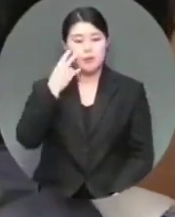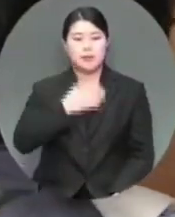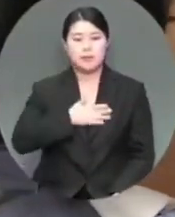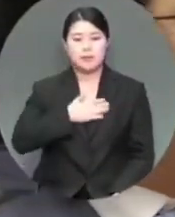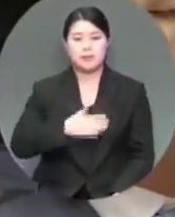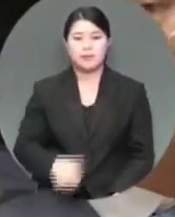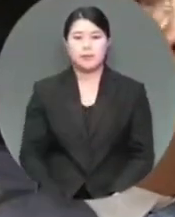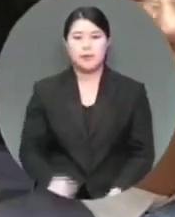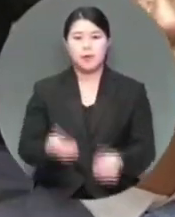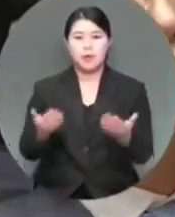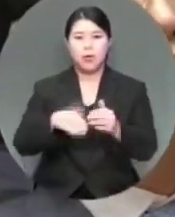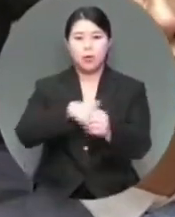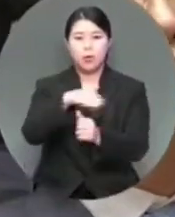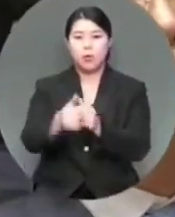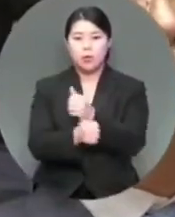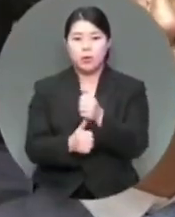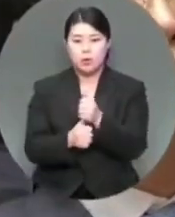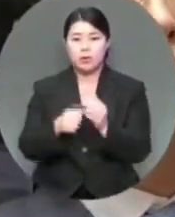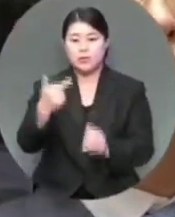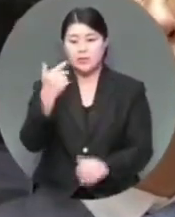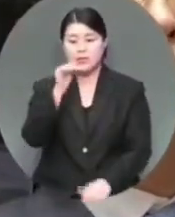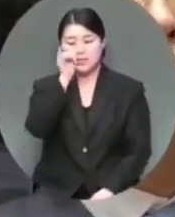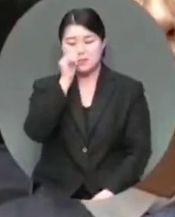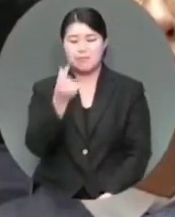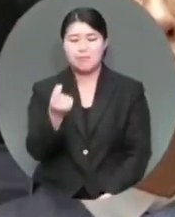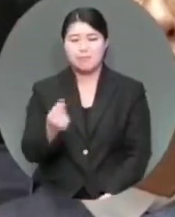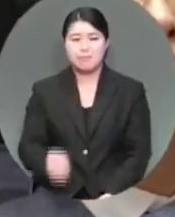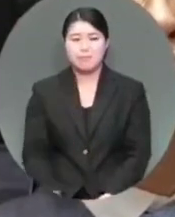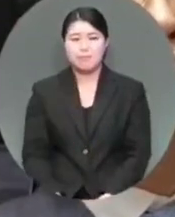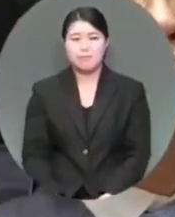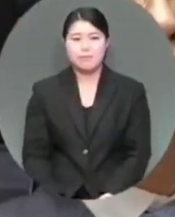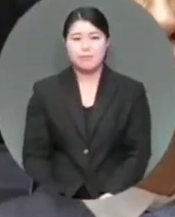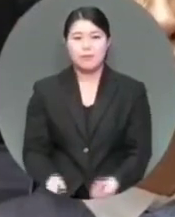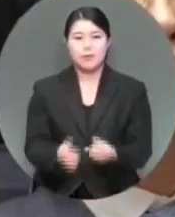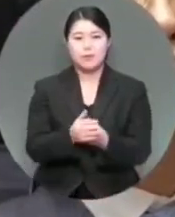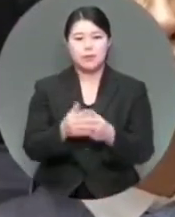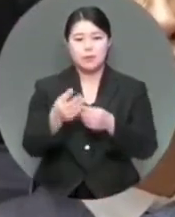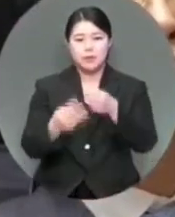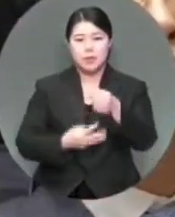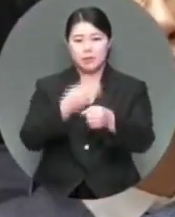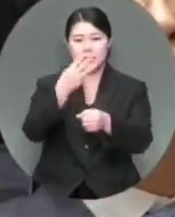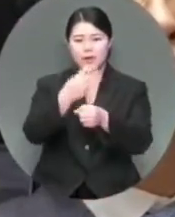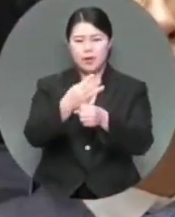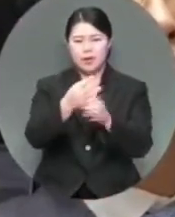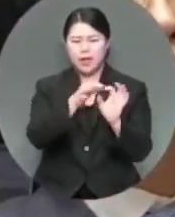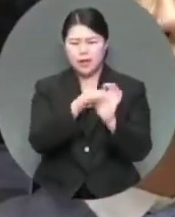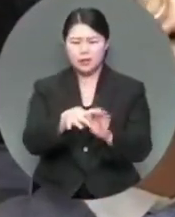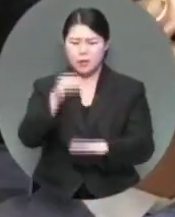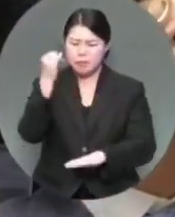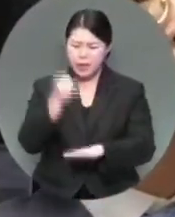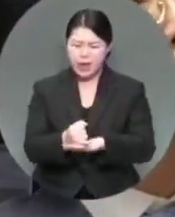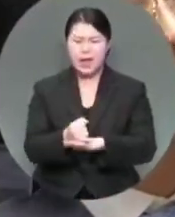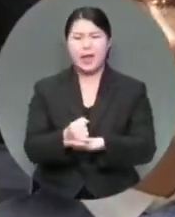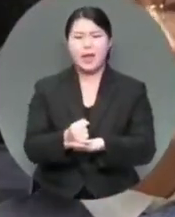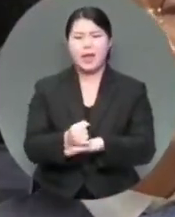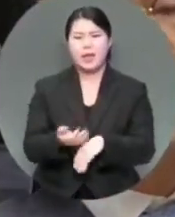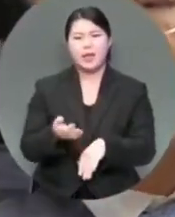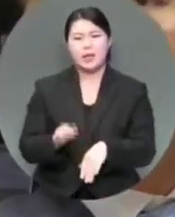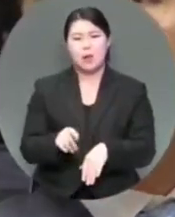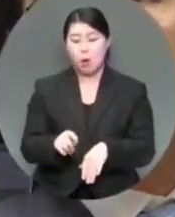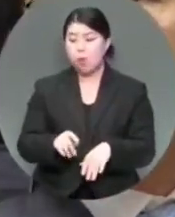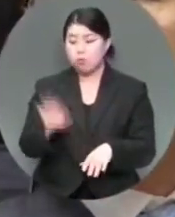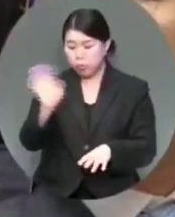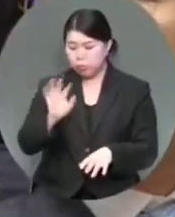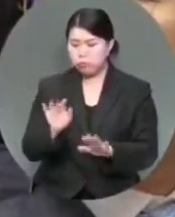알겠고요. 환노위에서도 그런 지적이 있었습니다. 맞습니다. 그래서 3년 연속 최하위 등급을 평가를 받았는데 이분들이 그런